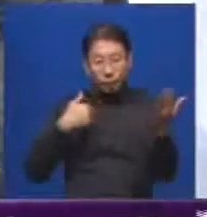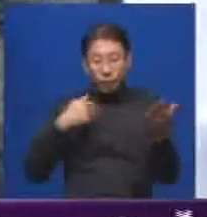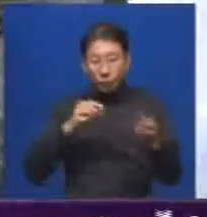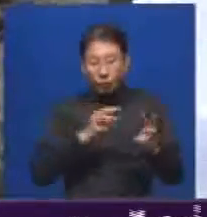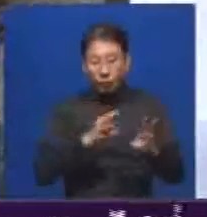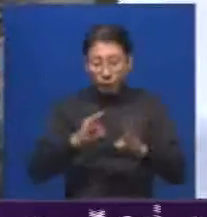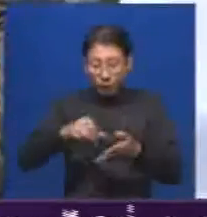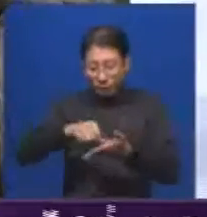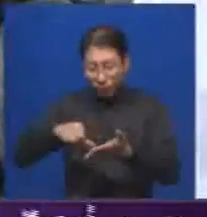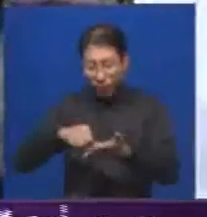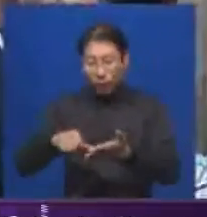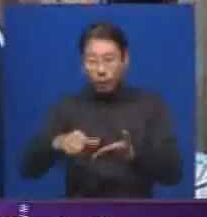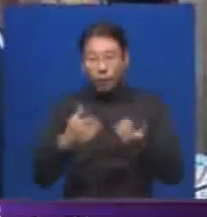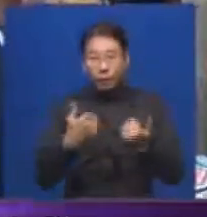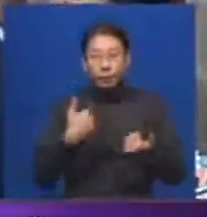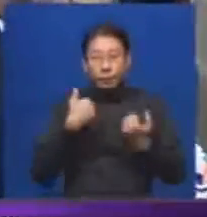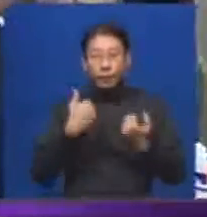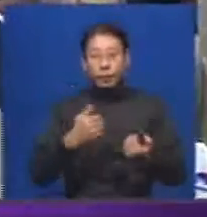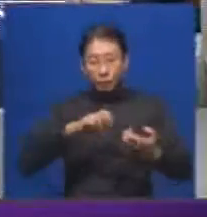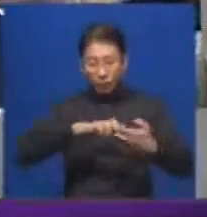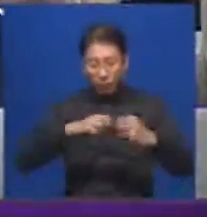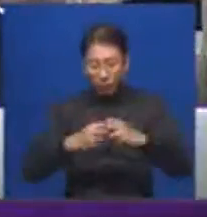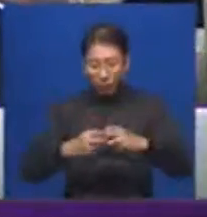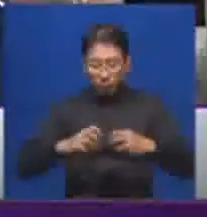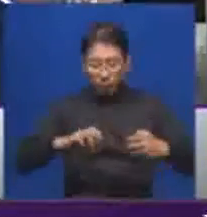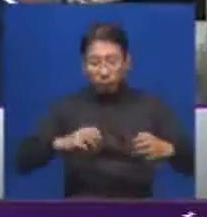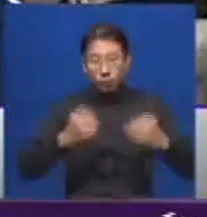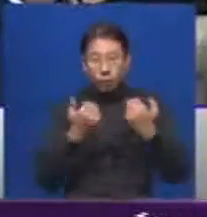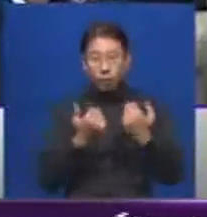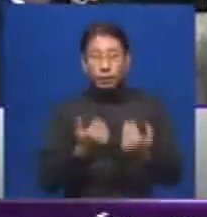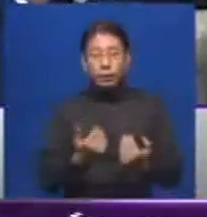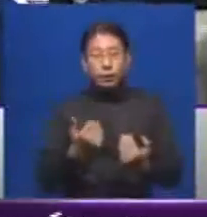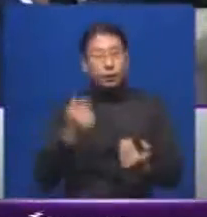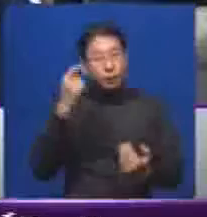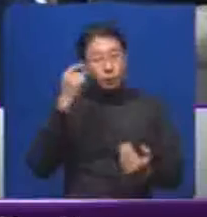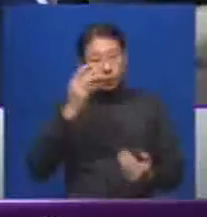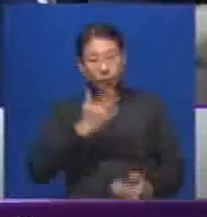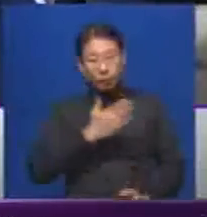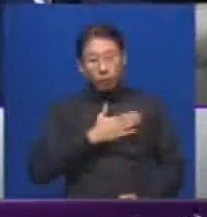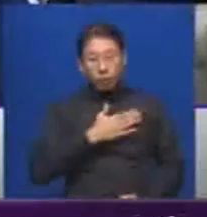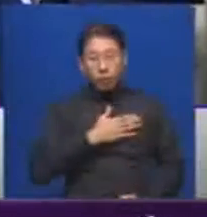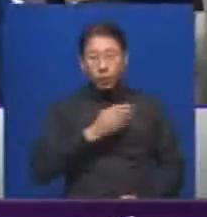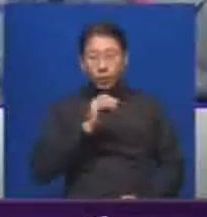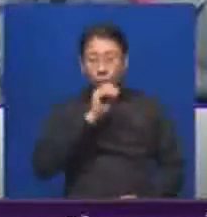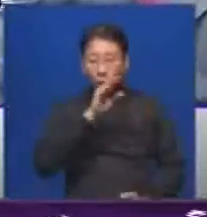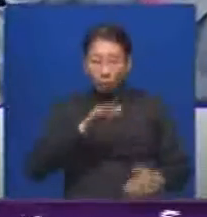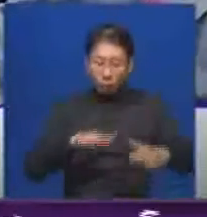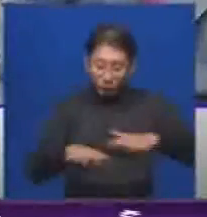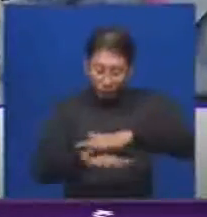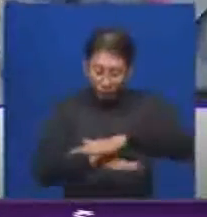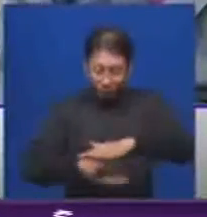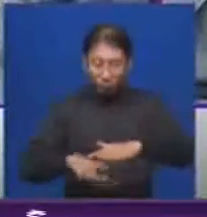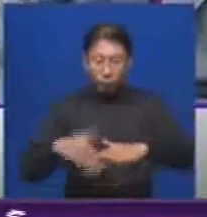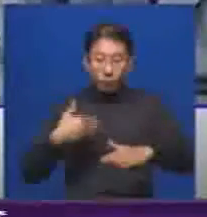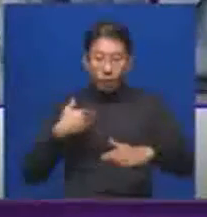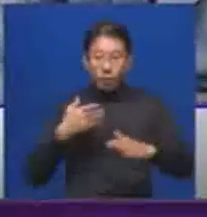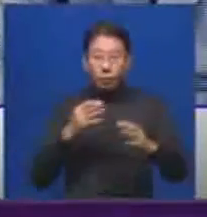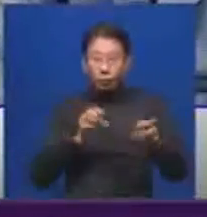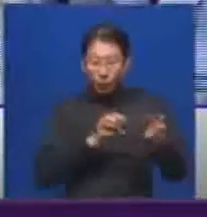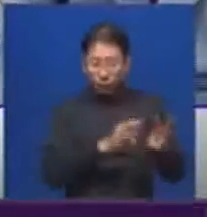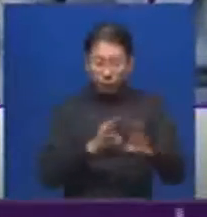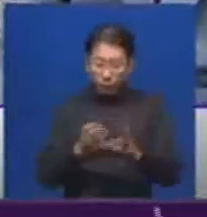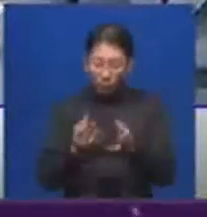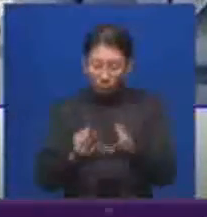ตกกังวลกับสถานการณ์ความขัดแย้งในปัจจุบันดังนั้นข้อเสนอของตนเองอยู่บนพื้นฐานแล้วก็มีหลักการสำคัญ